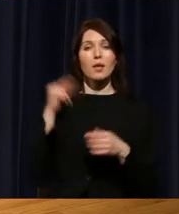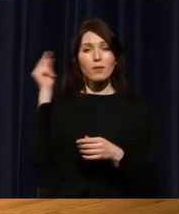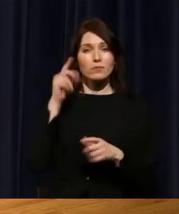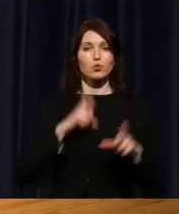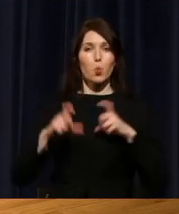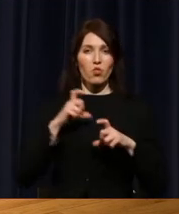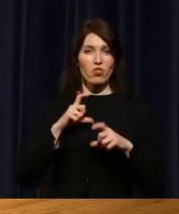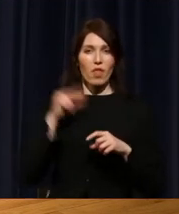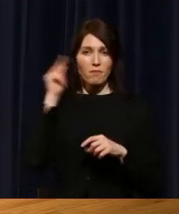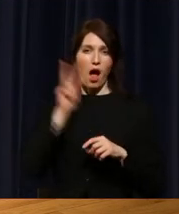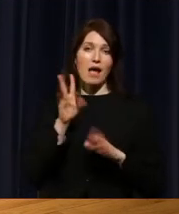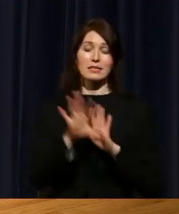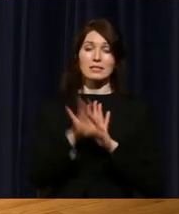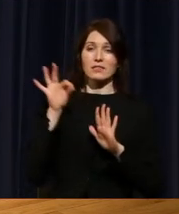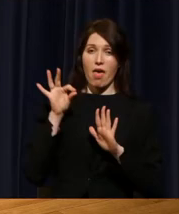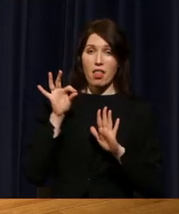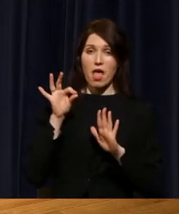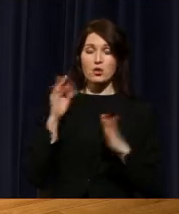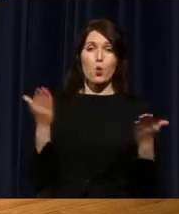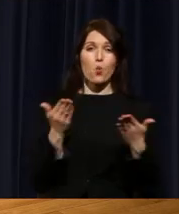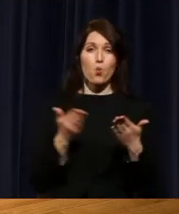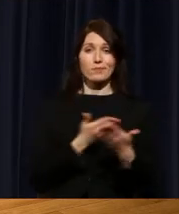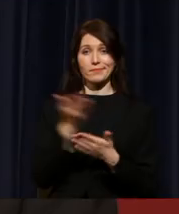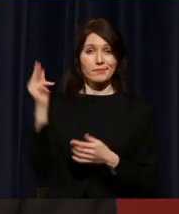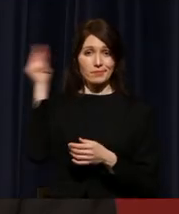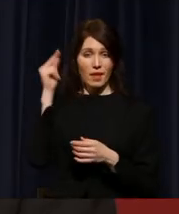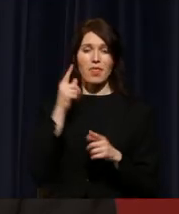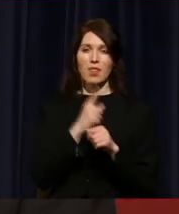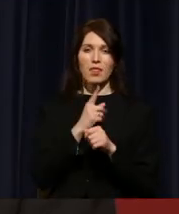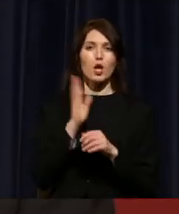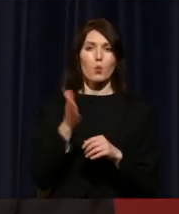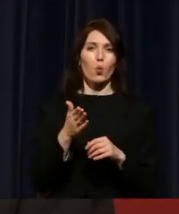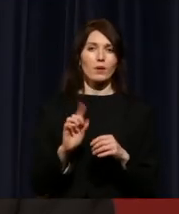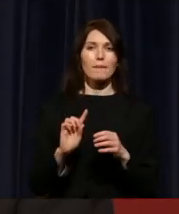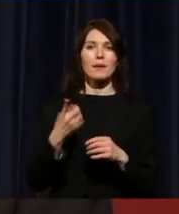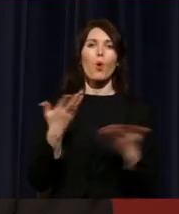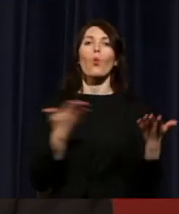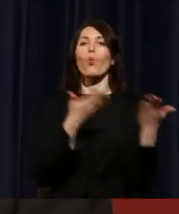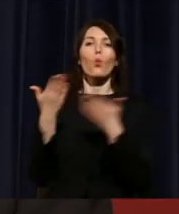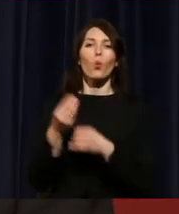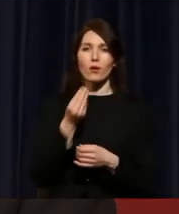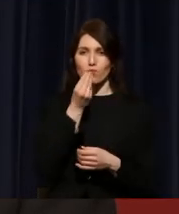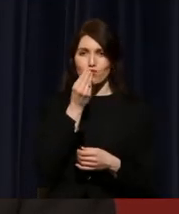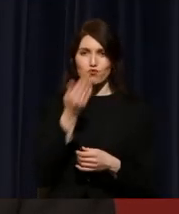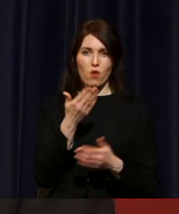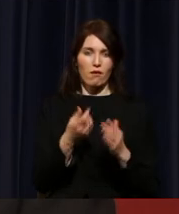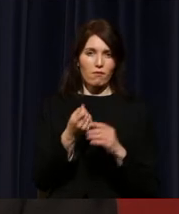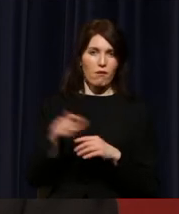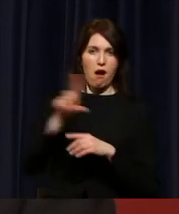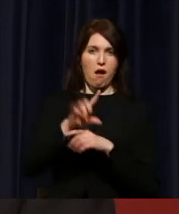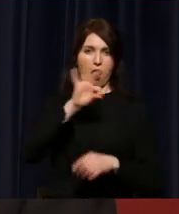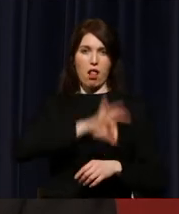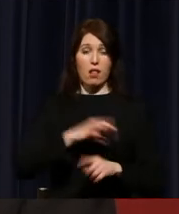studēt tiem, kas izvēlēsies, kur studēt, noteikti nedrīkst būt pirmā, kur lielākā alga, jā, ko tu Un tāpēc, kad